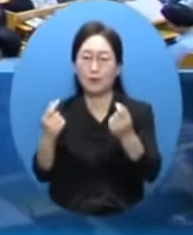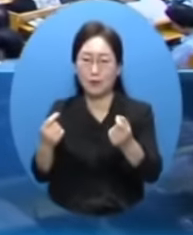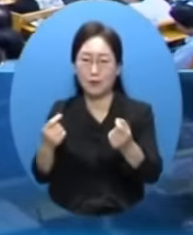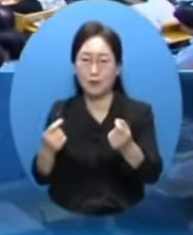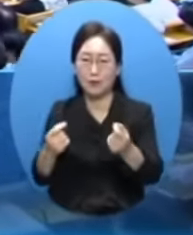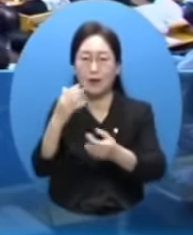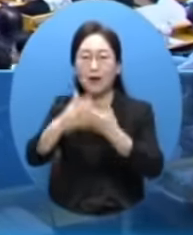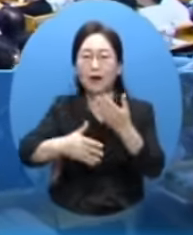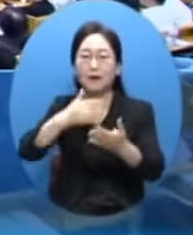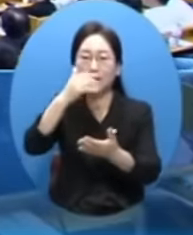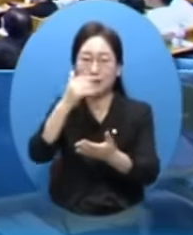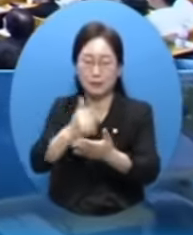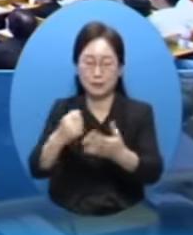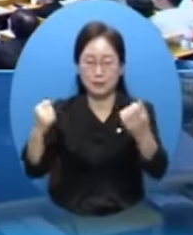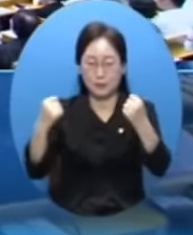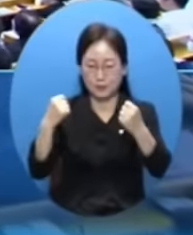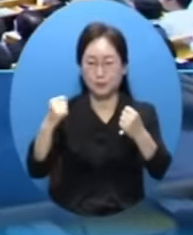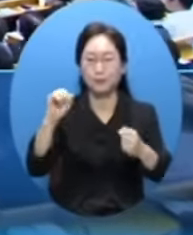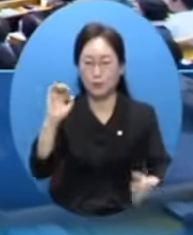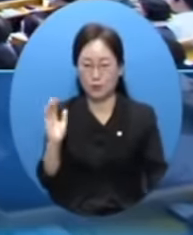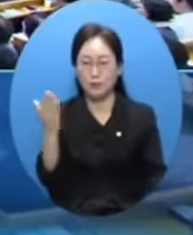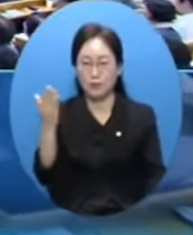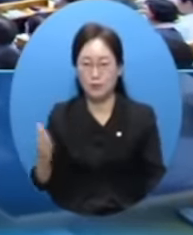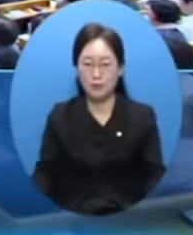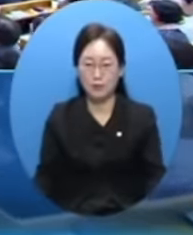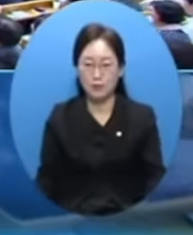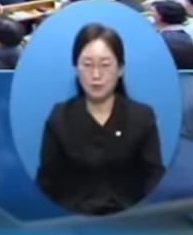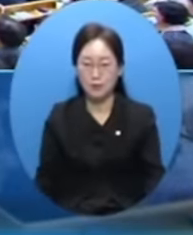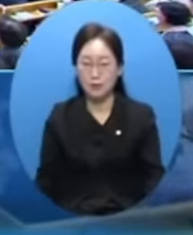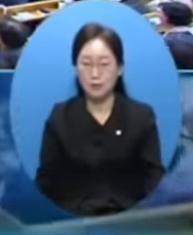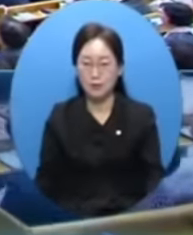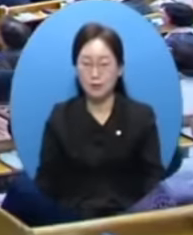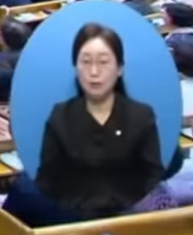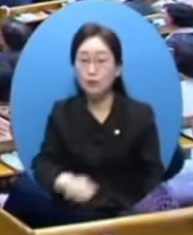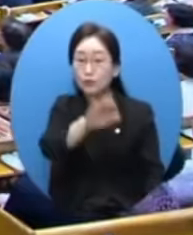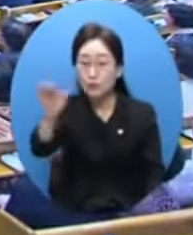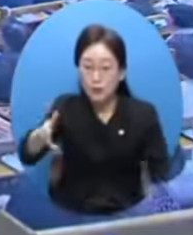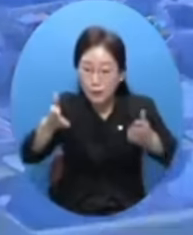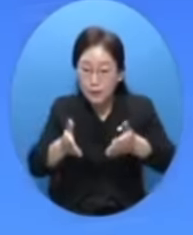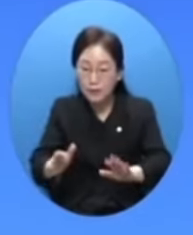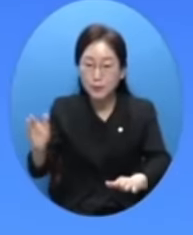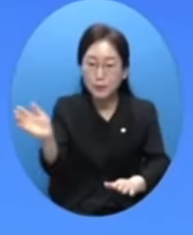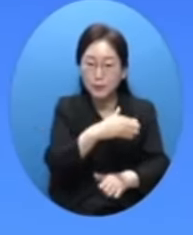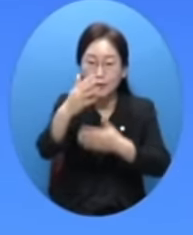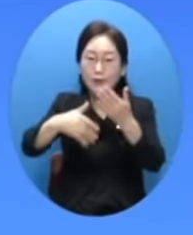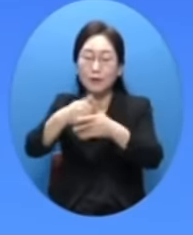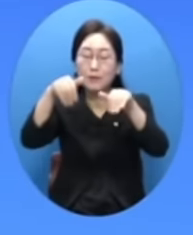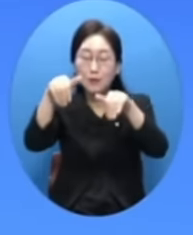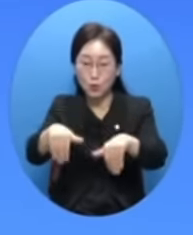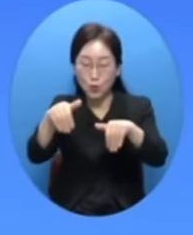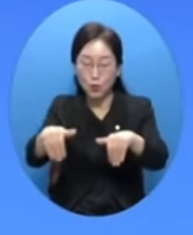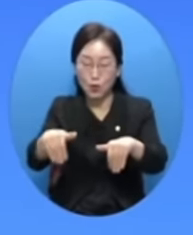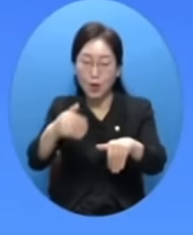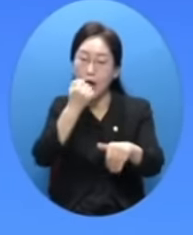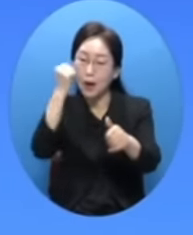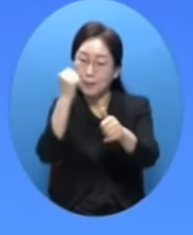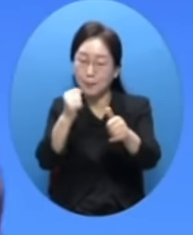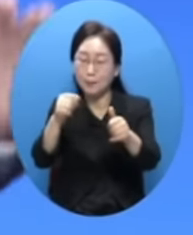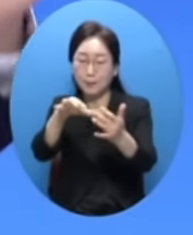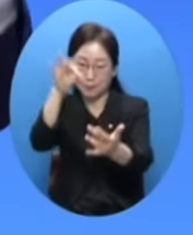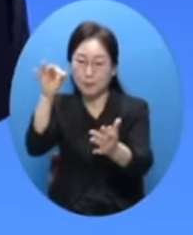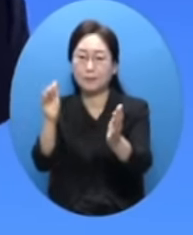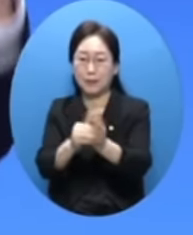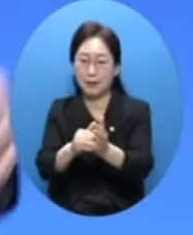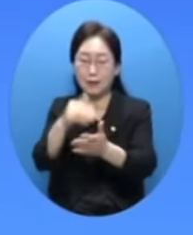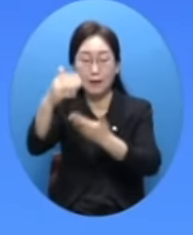나의 하나님 나의 힘이 되셨도다. 우리가 태어나면서부터 하나님의 종으로 이미 선택을 받았기 때문에